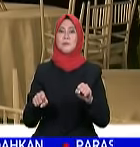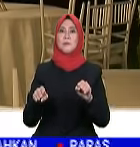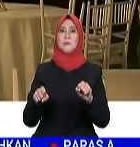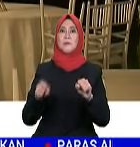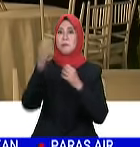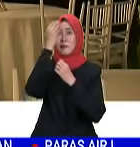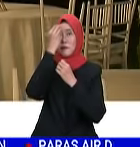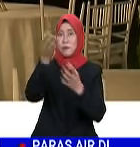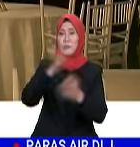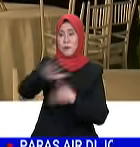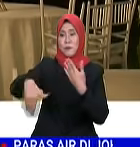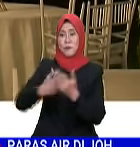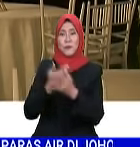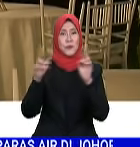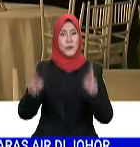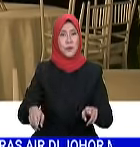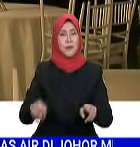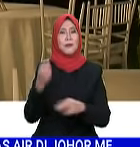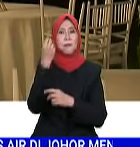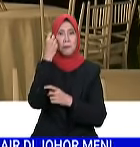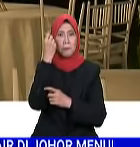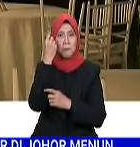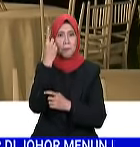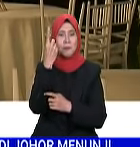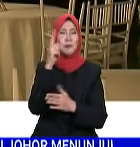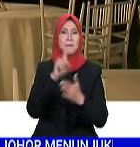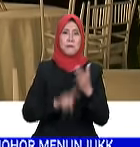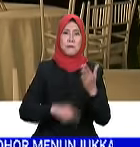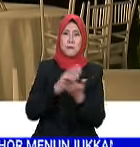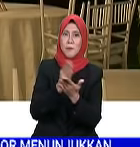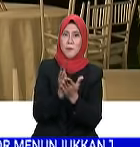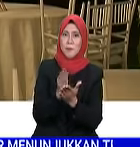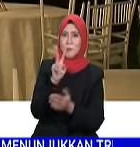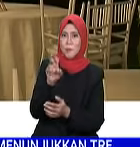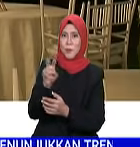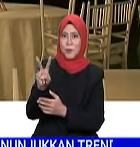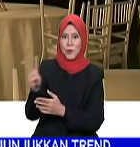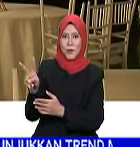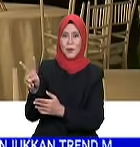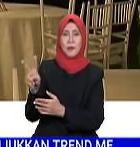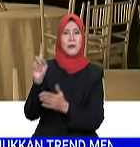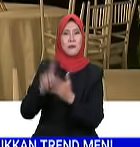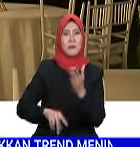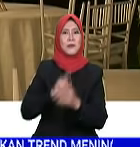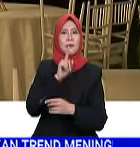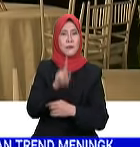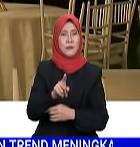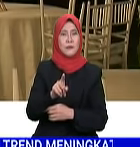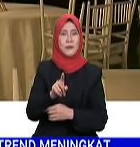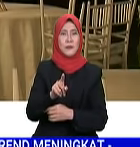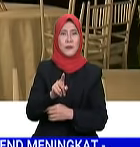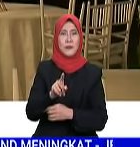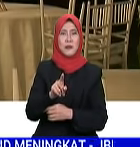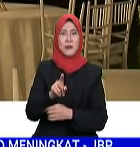seluruh rakyat masyarakat untuk memahami tentang apakah bajet 2022 dan apakah yang sebenarnya